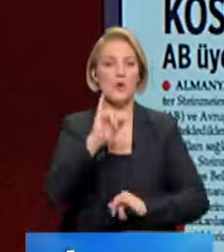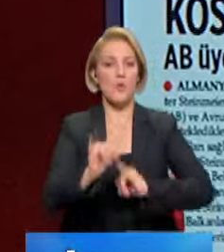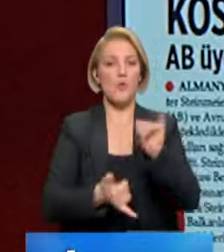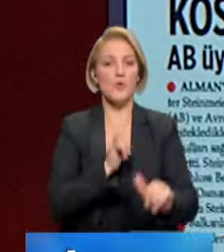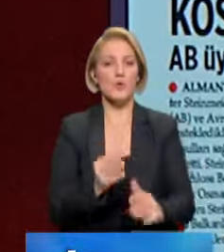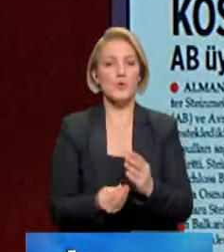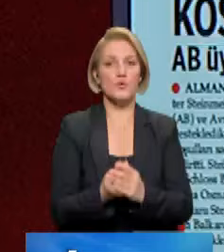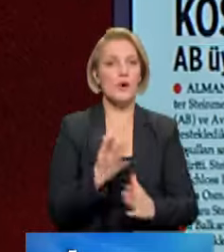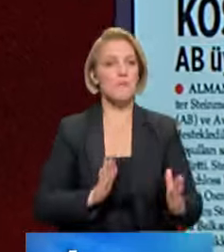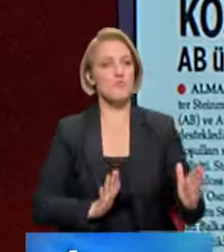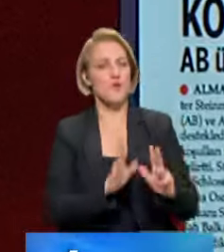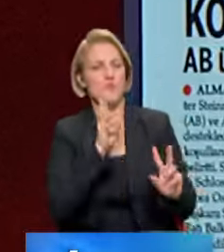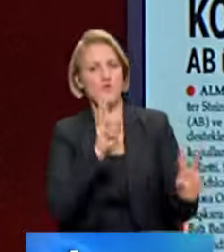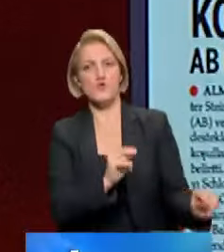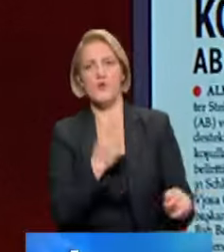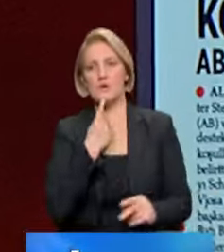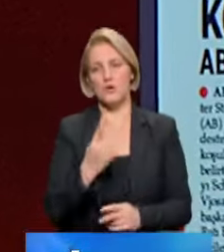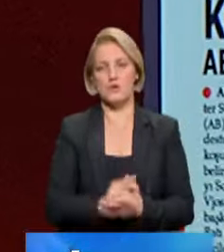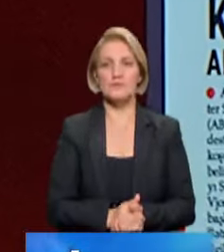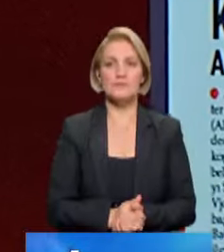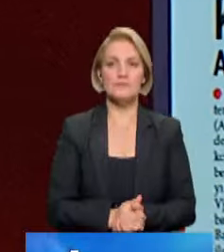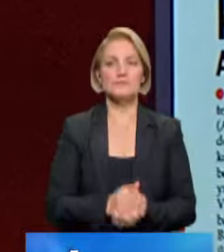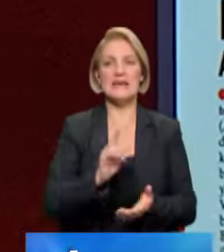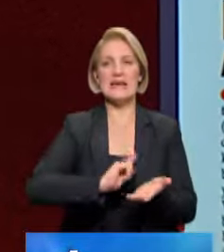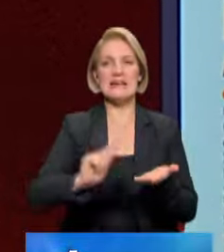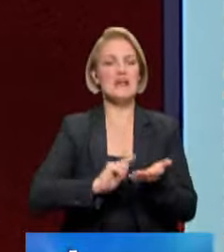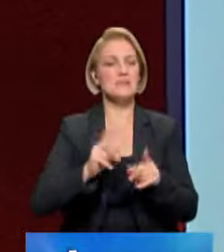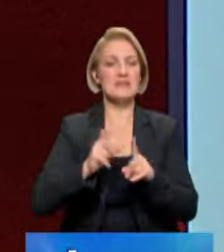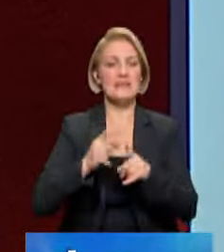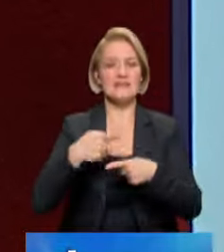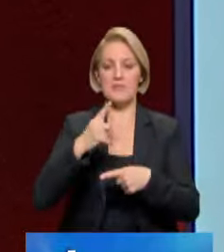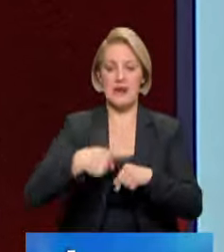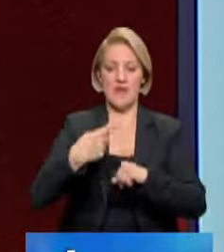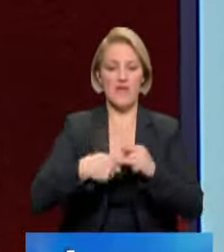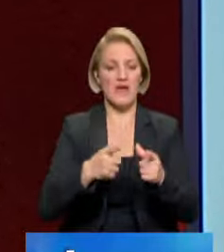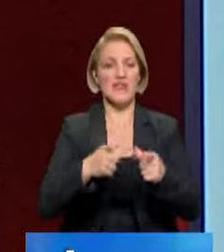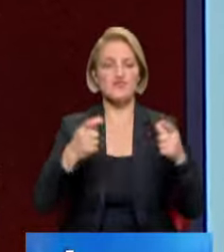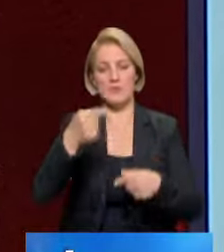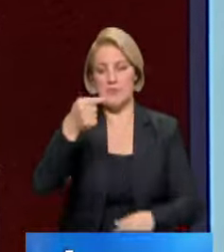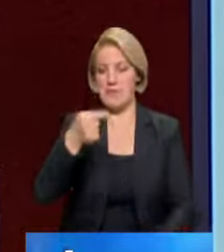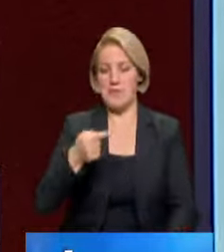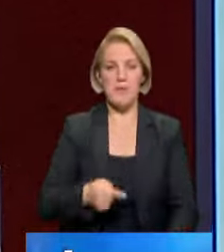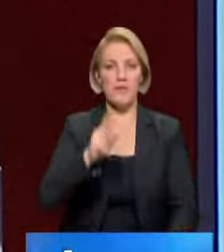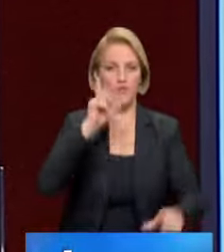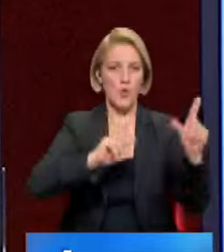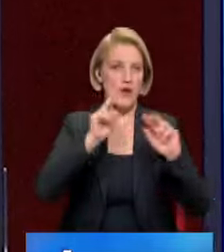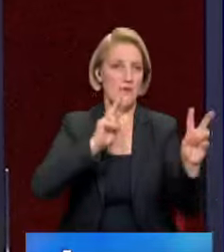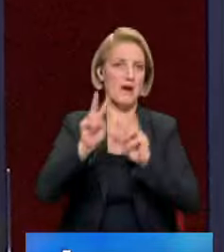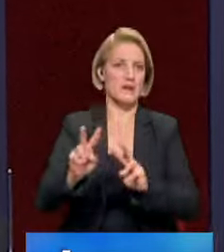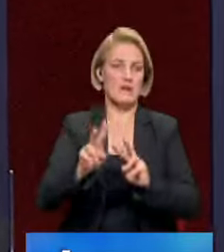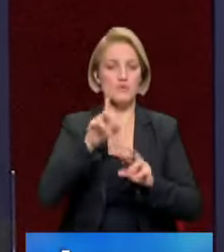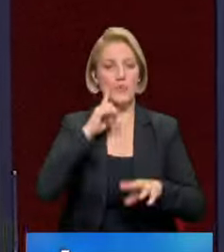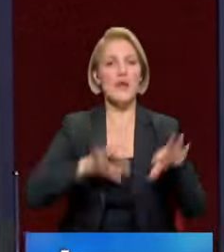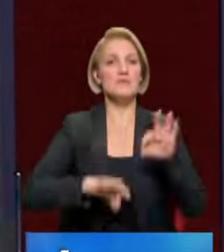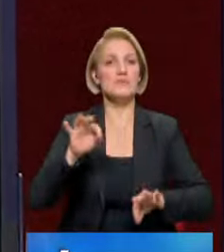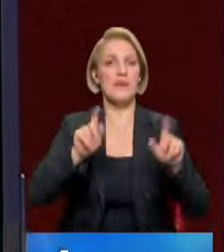kuruyor, muhalefet uyuyor diyor Sözcü Gazetesi. Yazarımız Deniz Zeyrek bir haftalık gelişmeyi alt alta yazdı. Fotoğrafa baktı. Bu